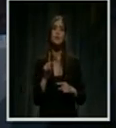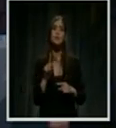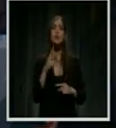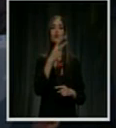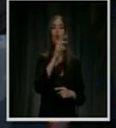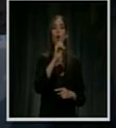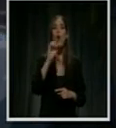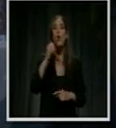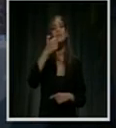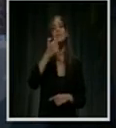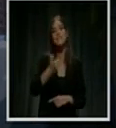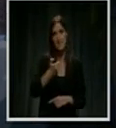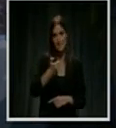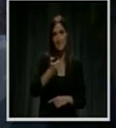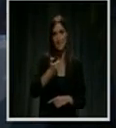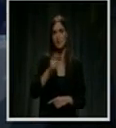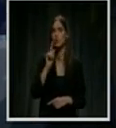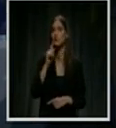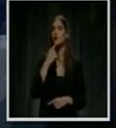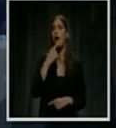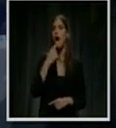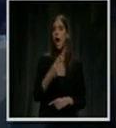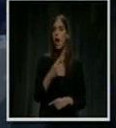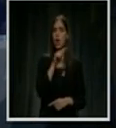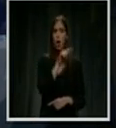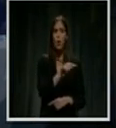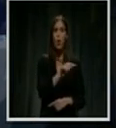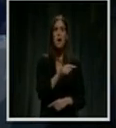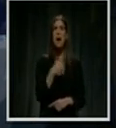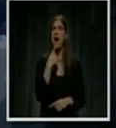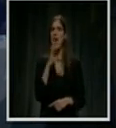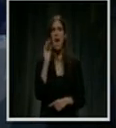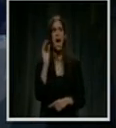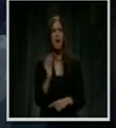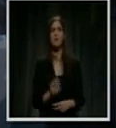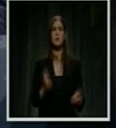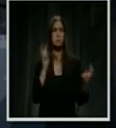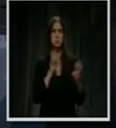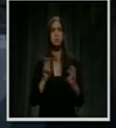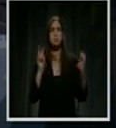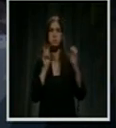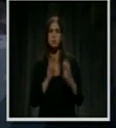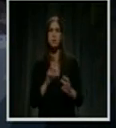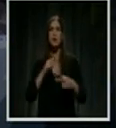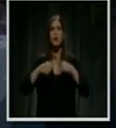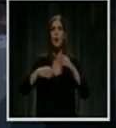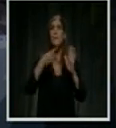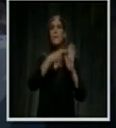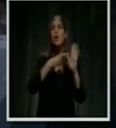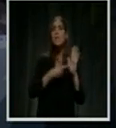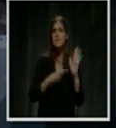tal-2006. Kif kemm darba kritikhom dawk il-policies ta' 2006 il-Prim Ministru, taf kemm ilhom fil-Gvern 11-il sena.